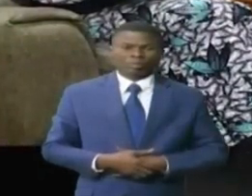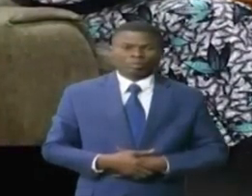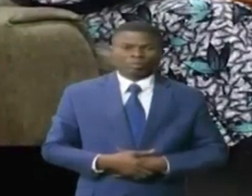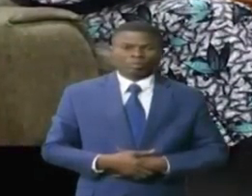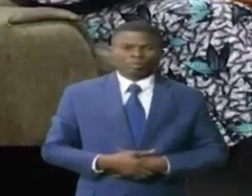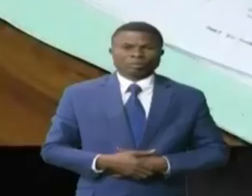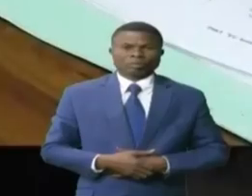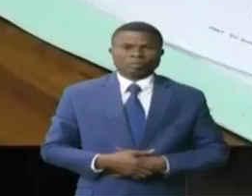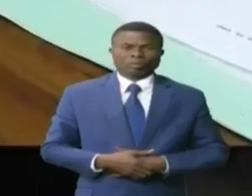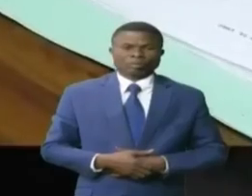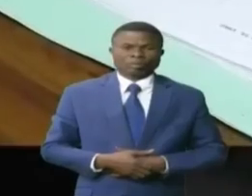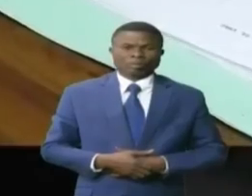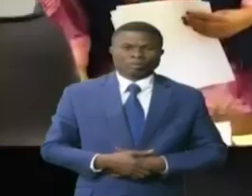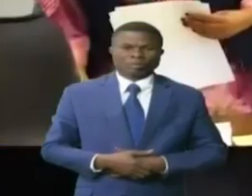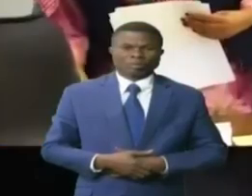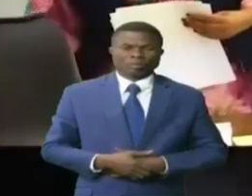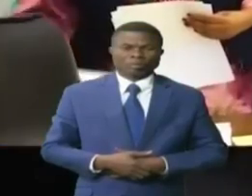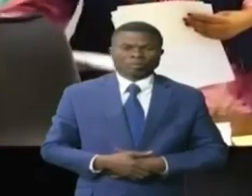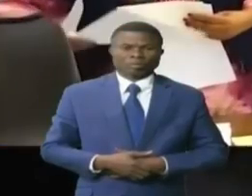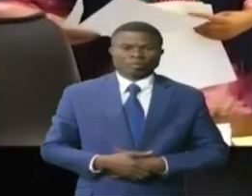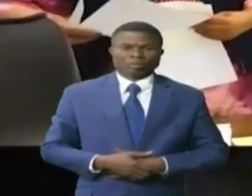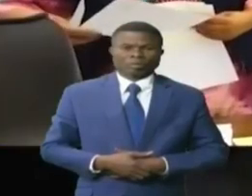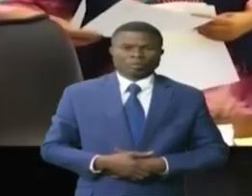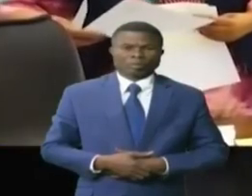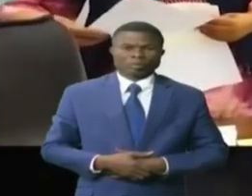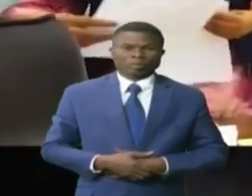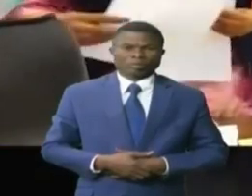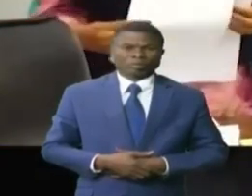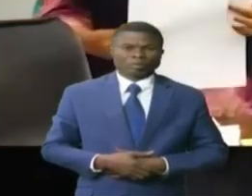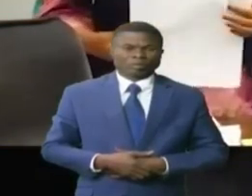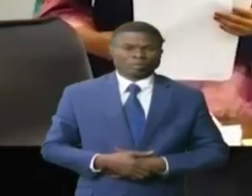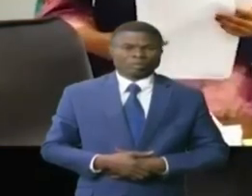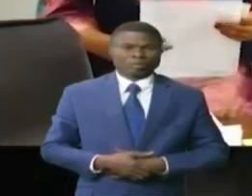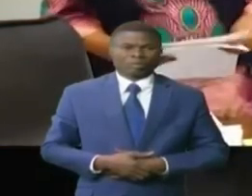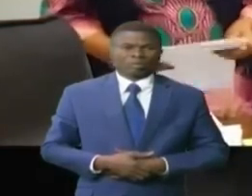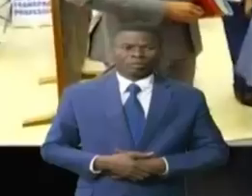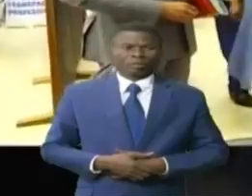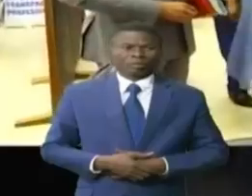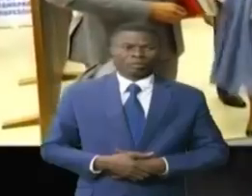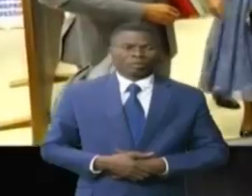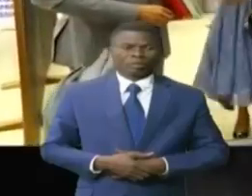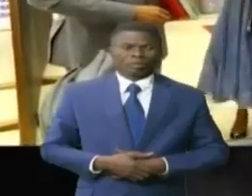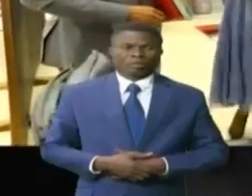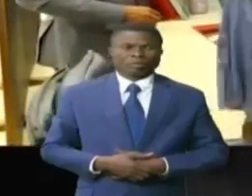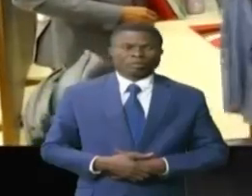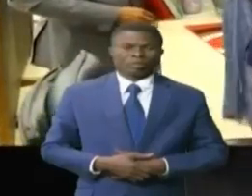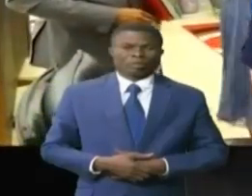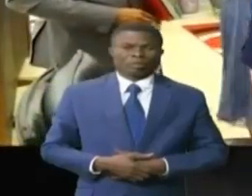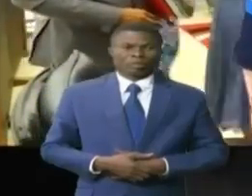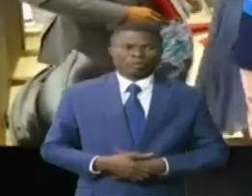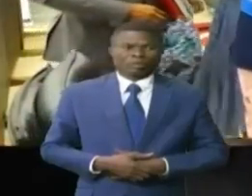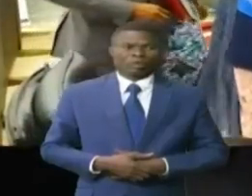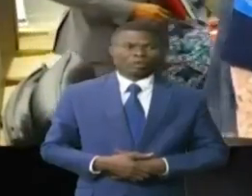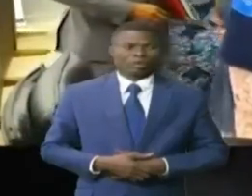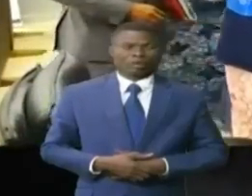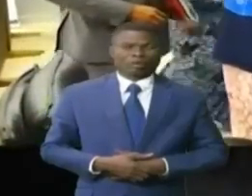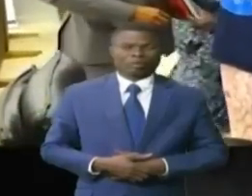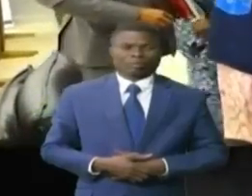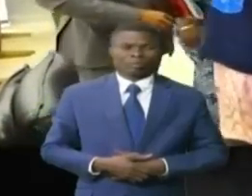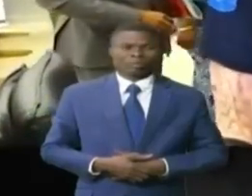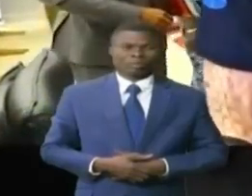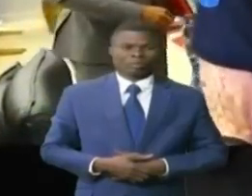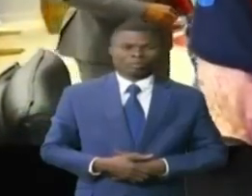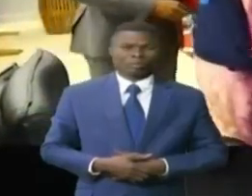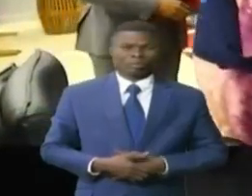Si tu es dans la commune de la Gombe, ce bureau est le seul qui reçoit et traite les dossiers de tous les candidats présidents où qu'ils